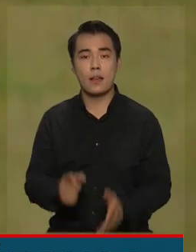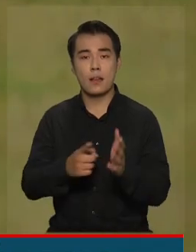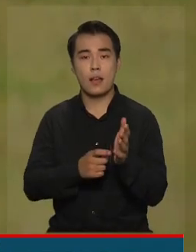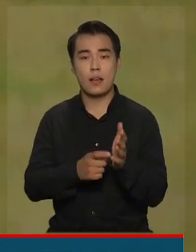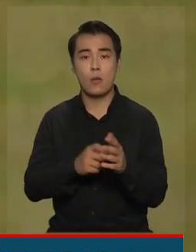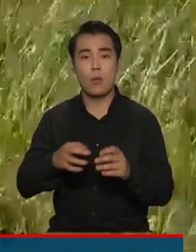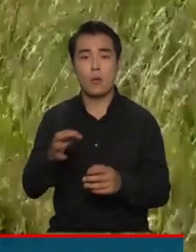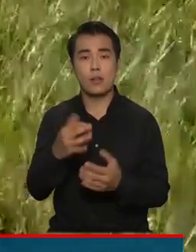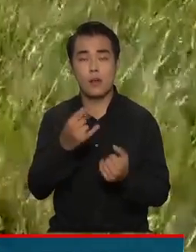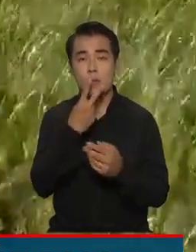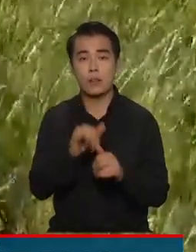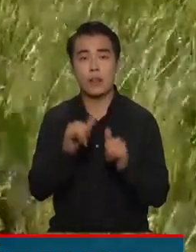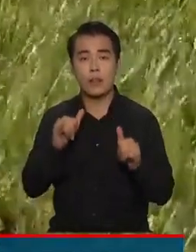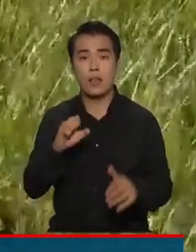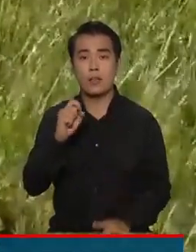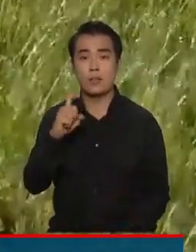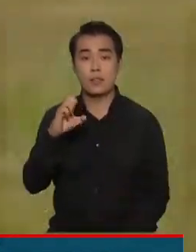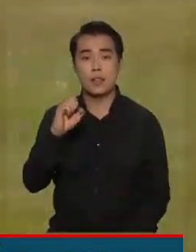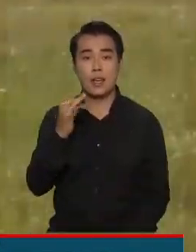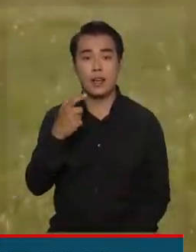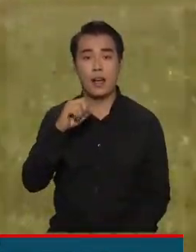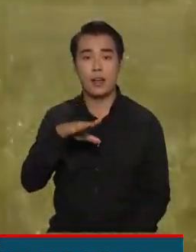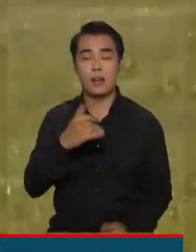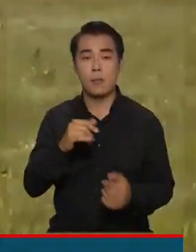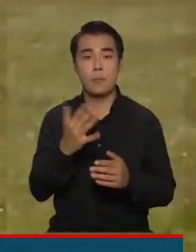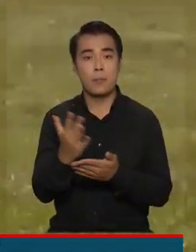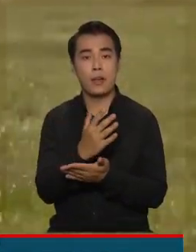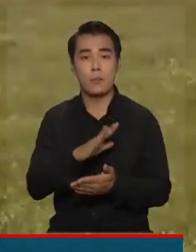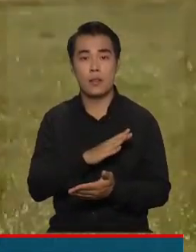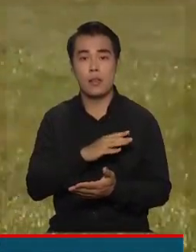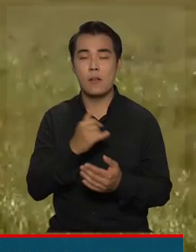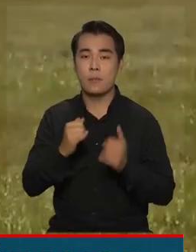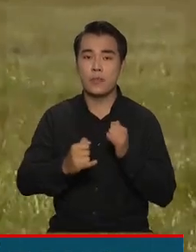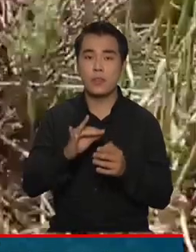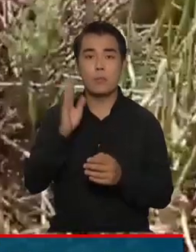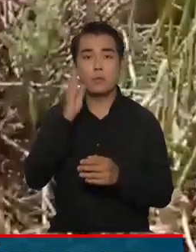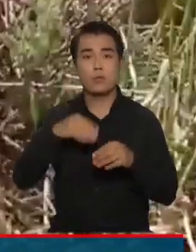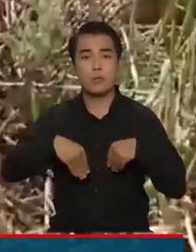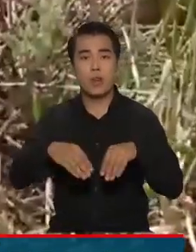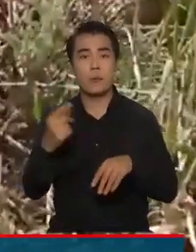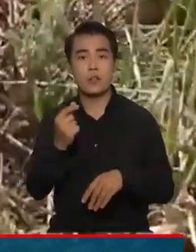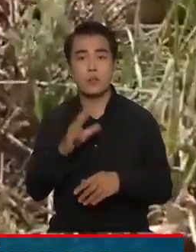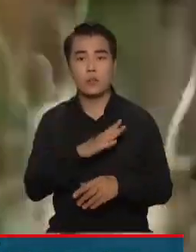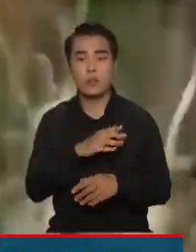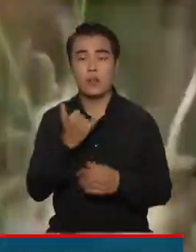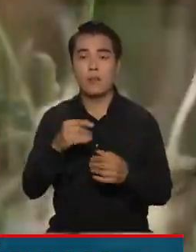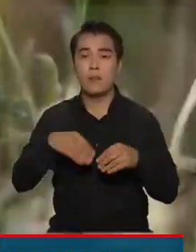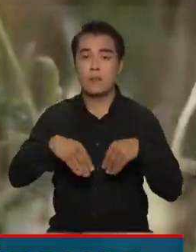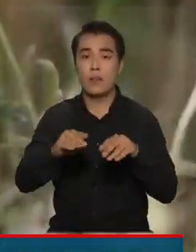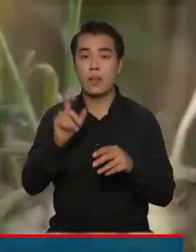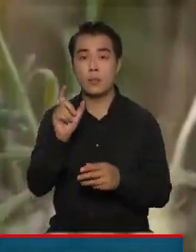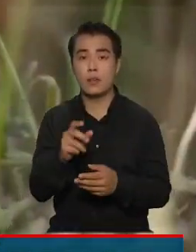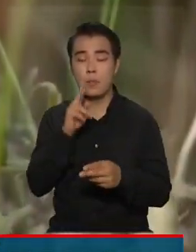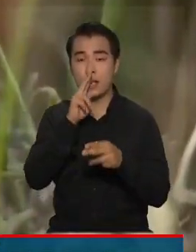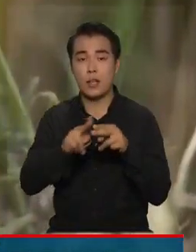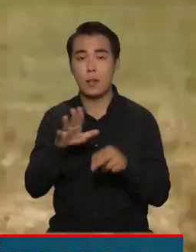Карагандинской области популяция сайгаков увеличилась в 5 раз. Стада вытаптывают и съедают будущий урожай пшеницы. Фермеры Нуринского района уже